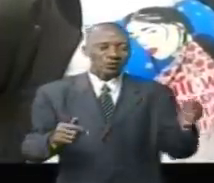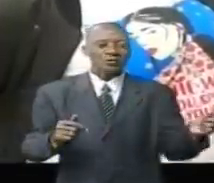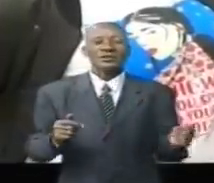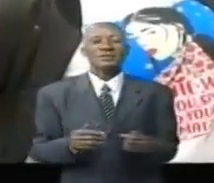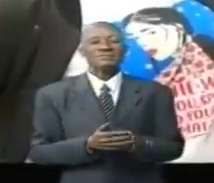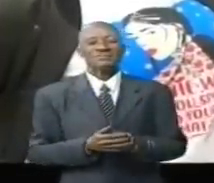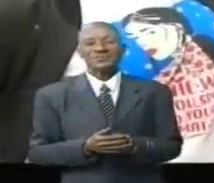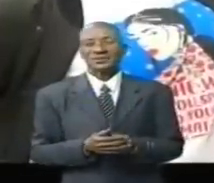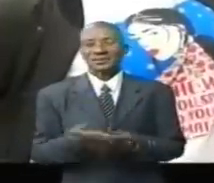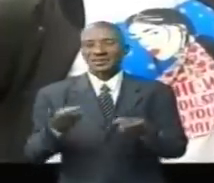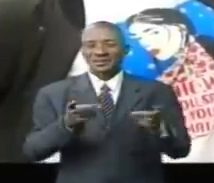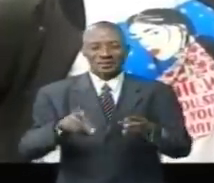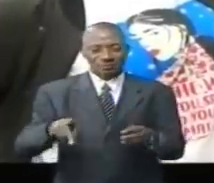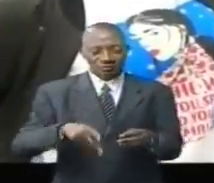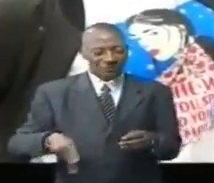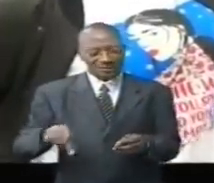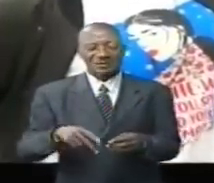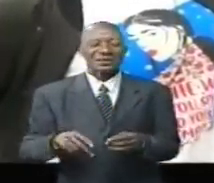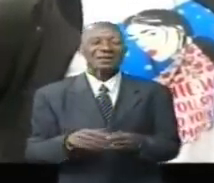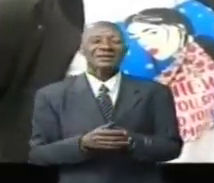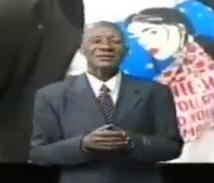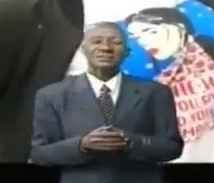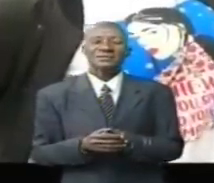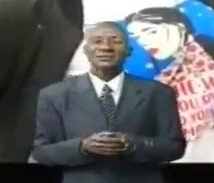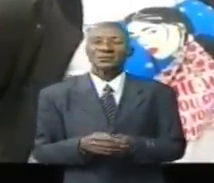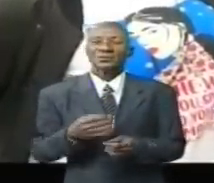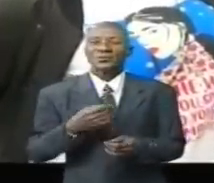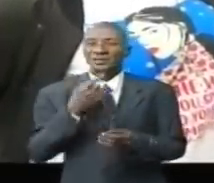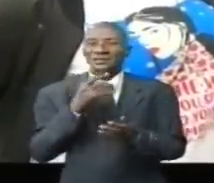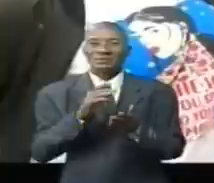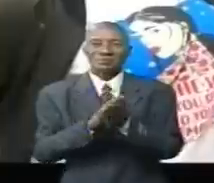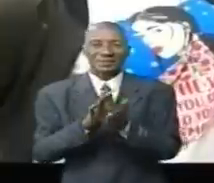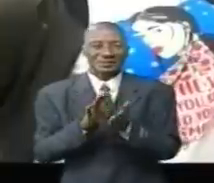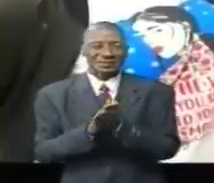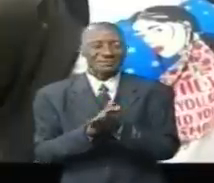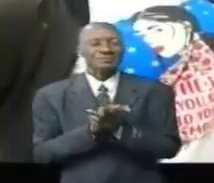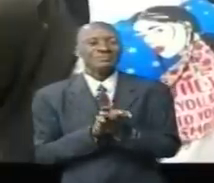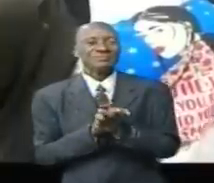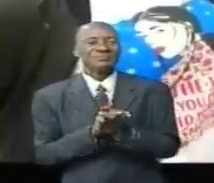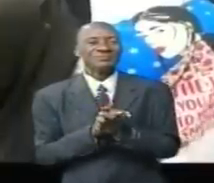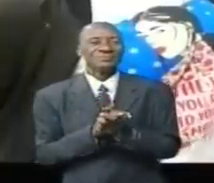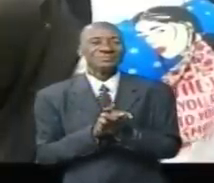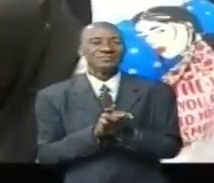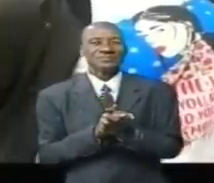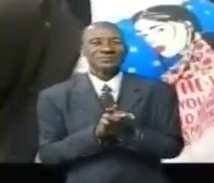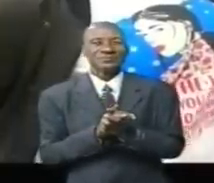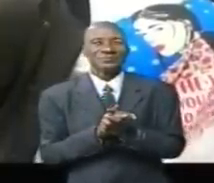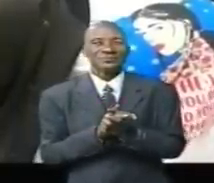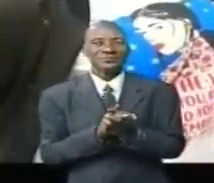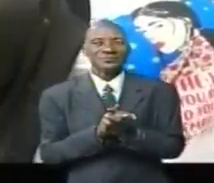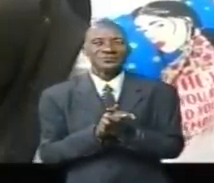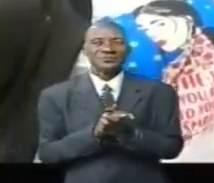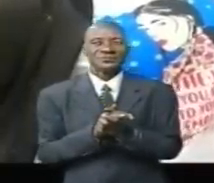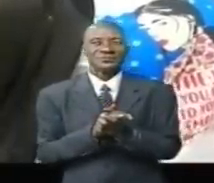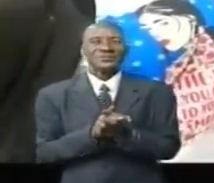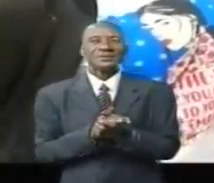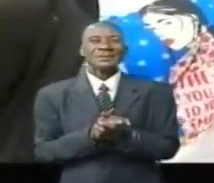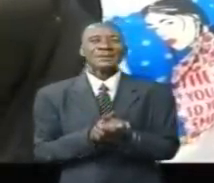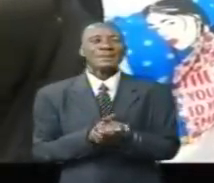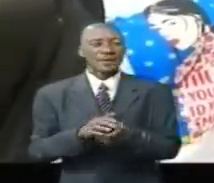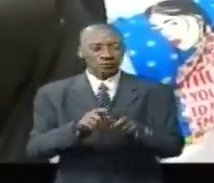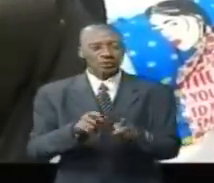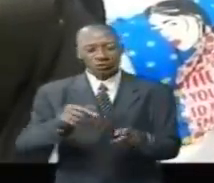directeur provincial, Alain Tchimbalanga, parce qu'il s'est impliqué. Désormais, nous avons les nouveaux